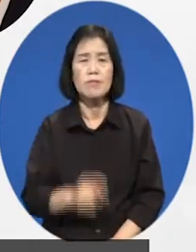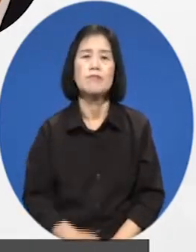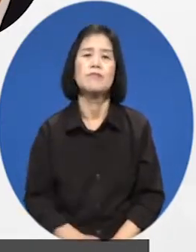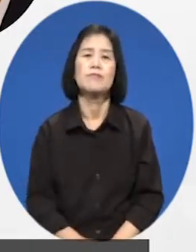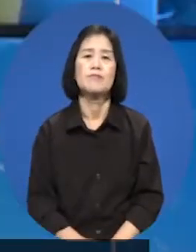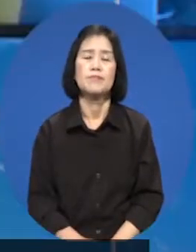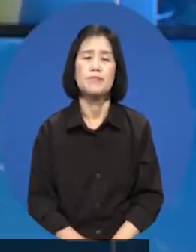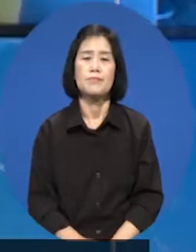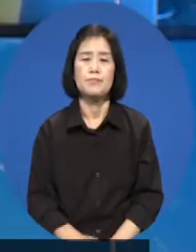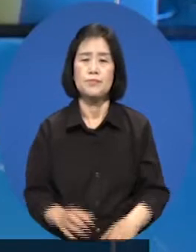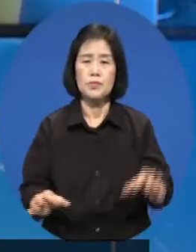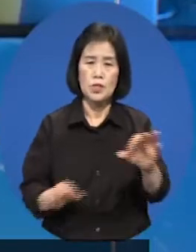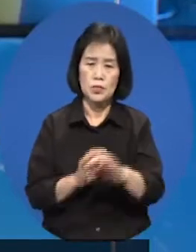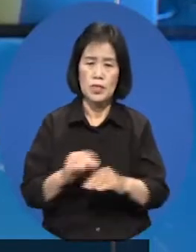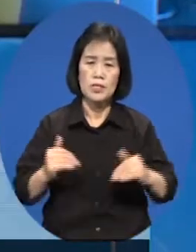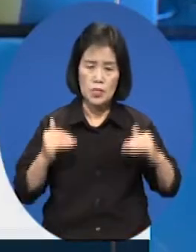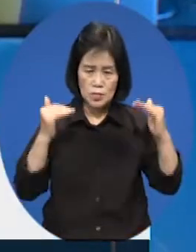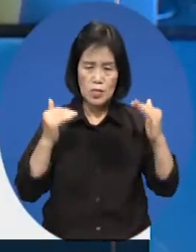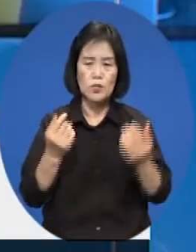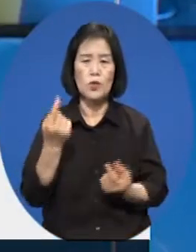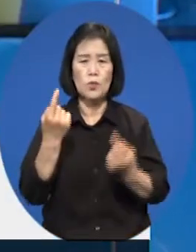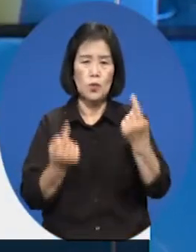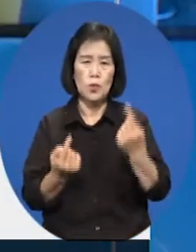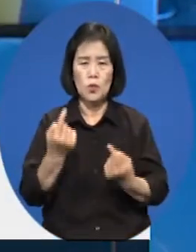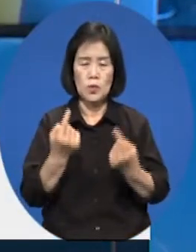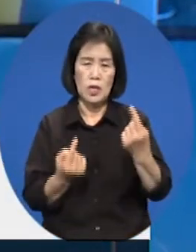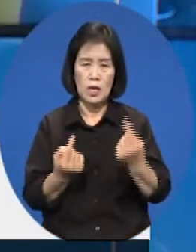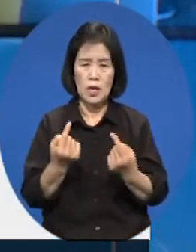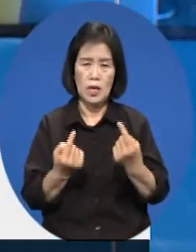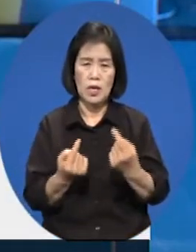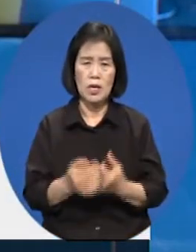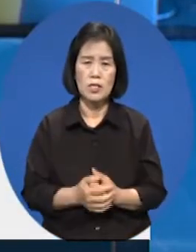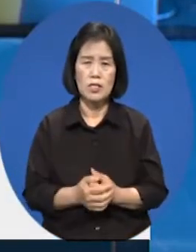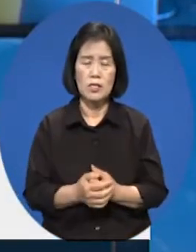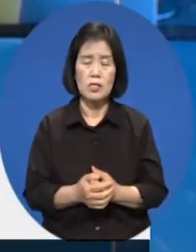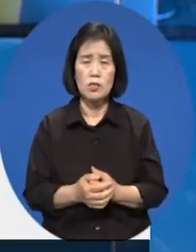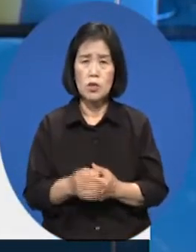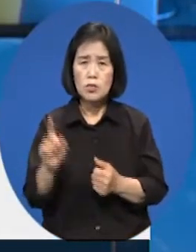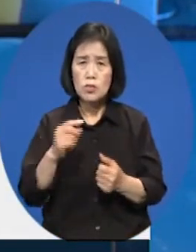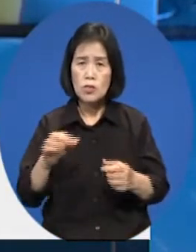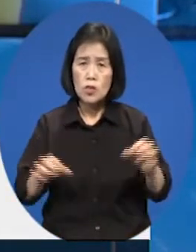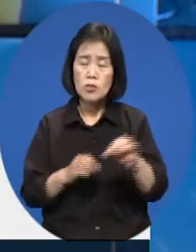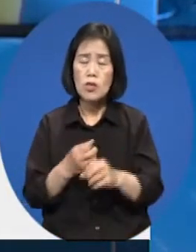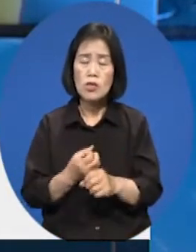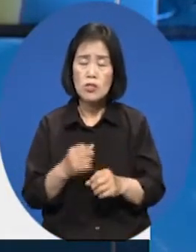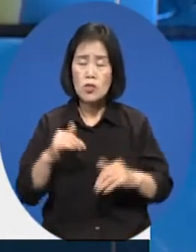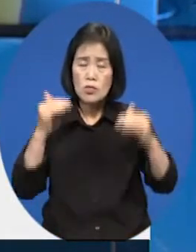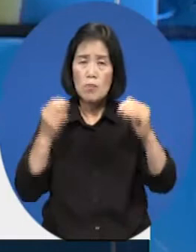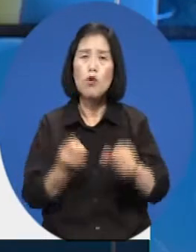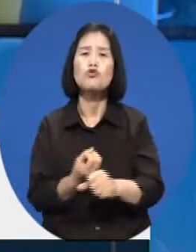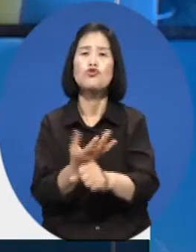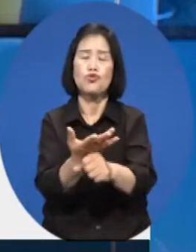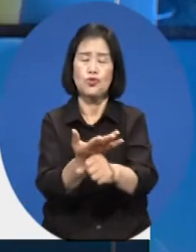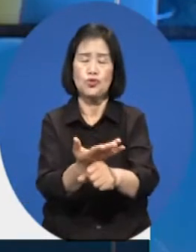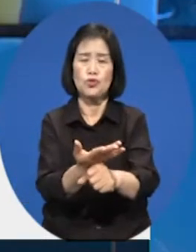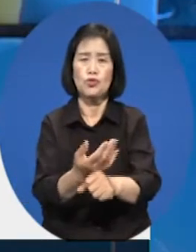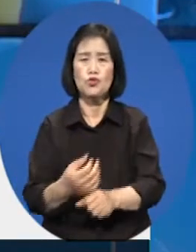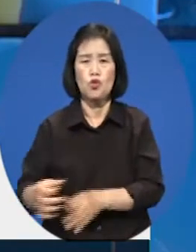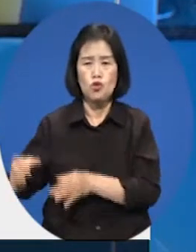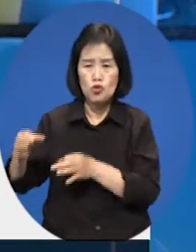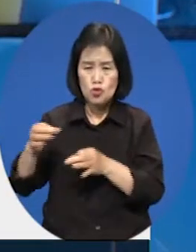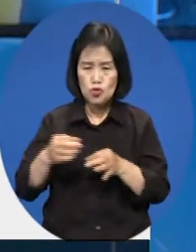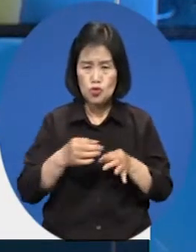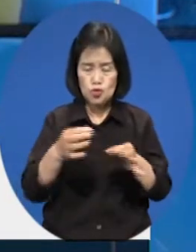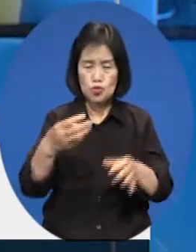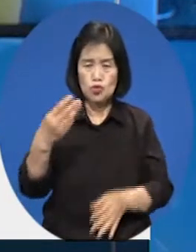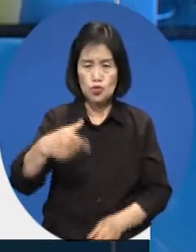뭐 경제 성장률 보다는 경제 성장률을 견인하는 게 주로 이제 수출의 굉장한 호조. 네. 그 다음에 이제 투자의 활성화 뭐 이런